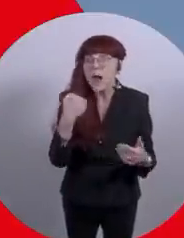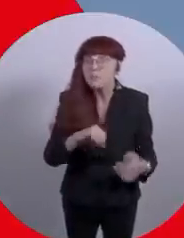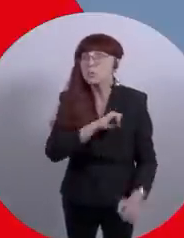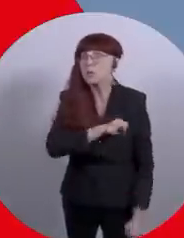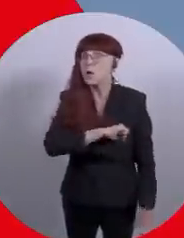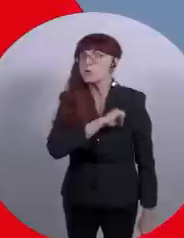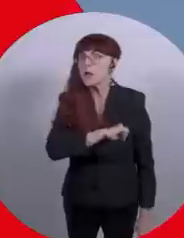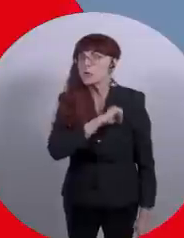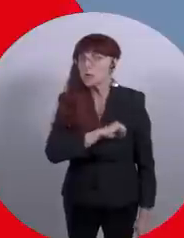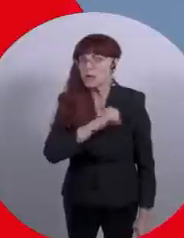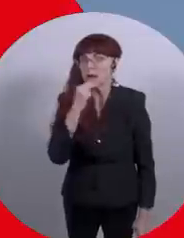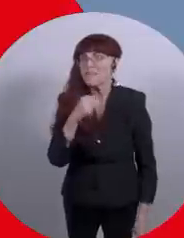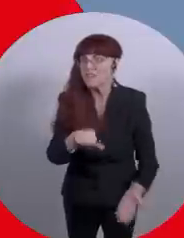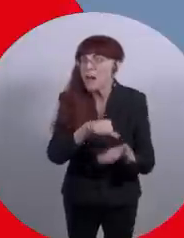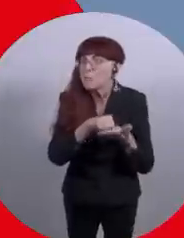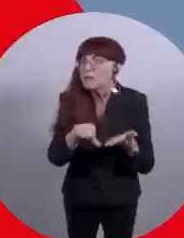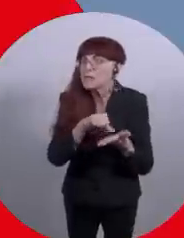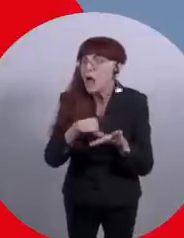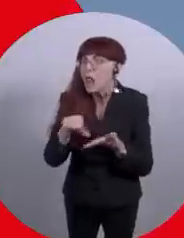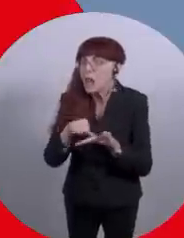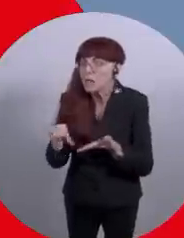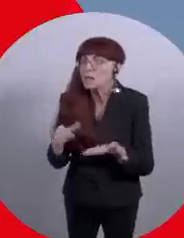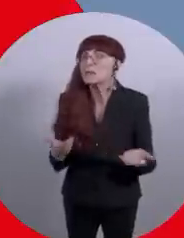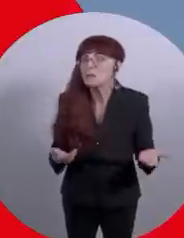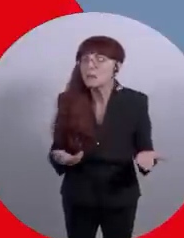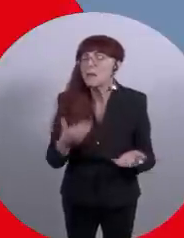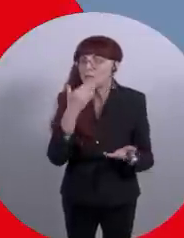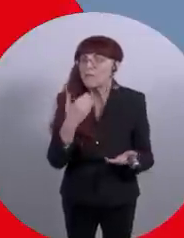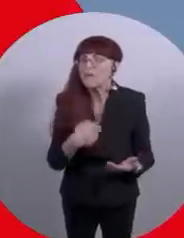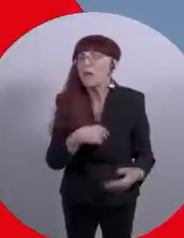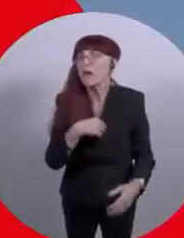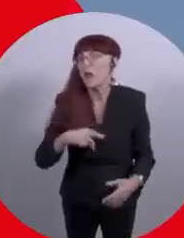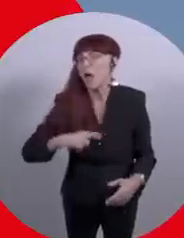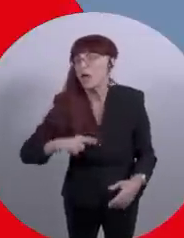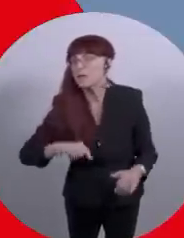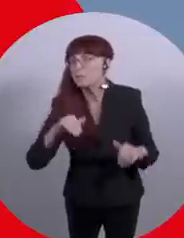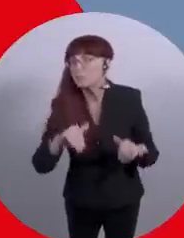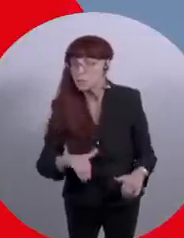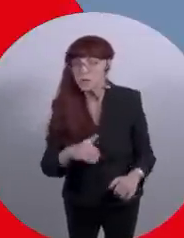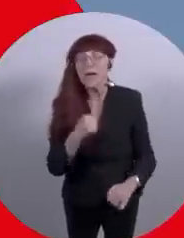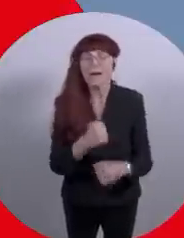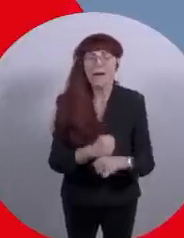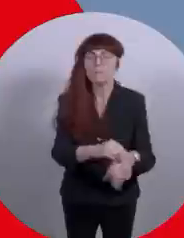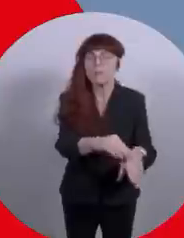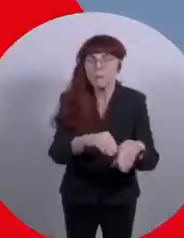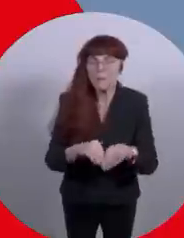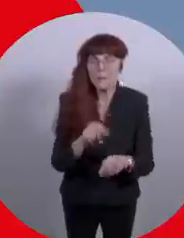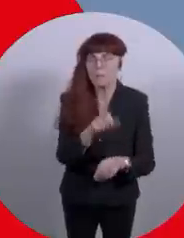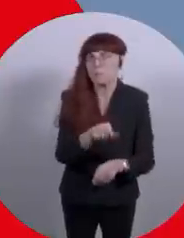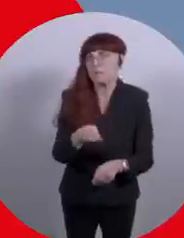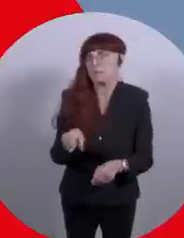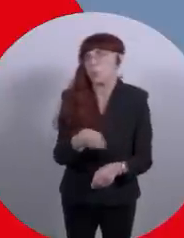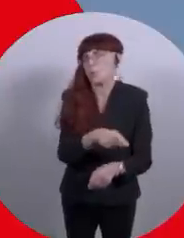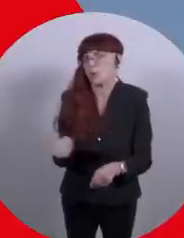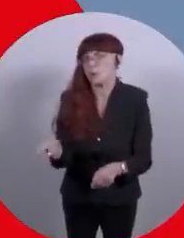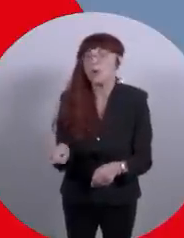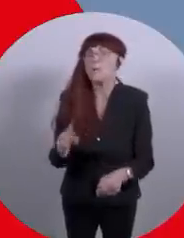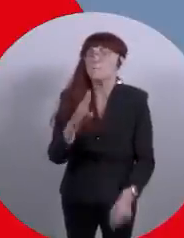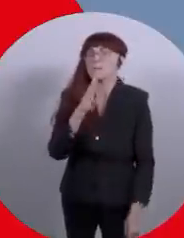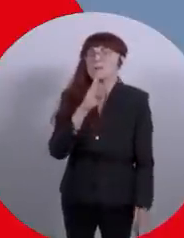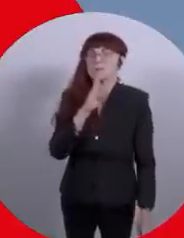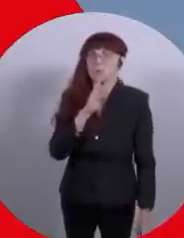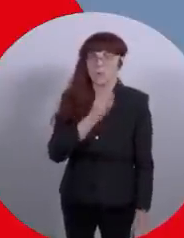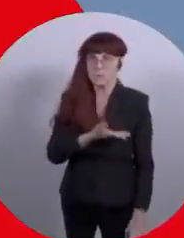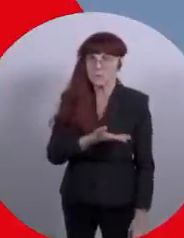Westen Rücken werden diese spartakete am Ende des Tages ausgetragen ist dann die ArbeitnehmerInnen und arbeiten immer und die Pensionisten